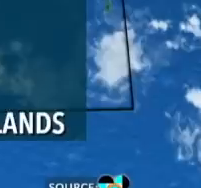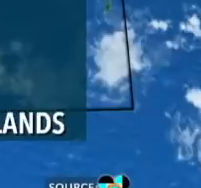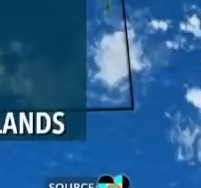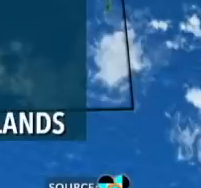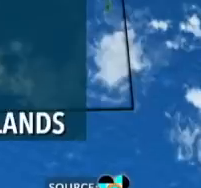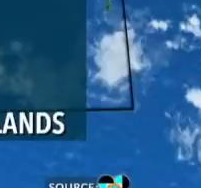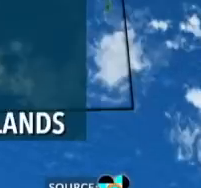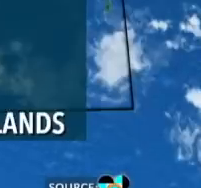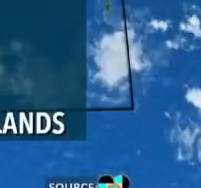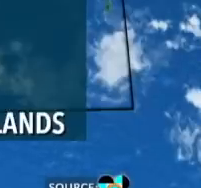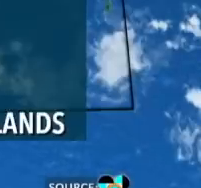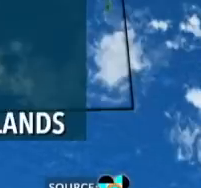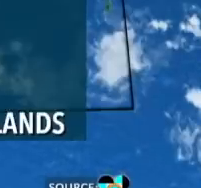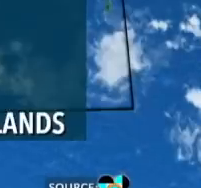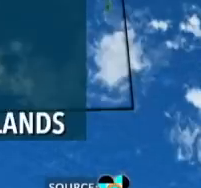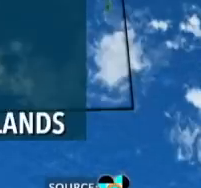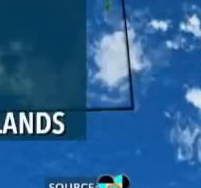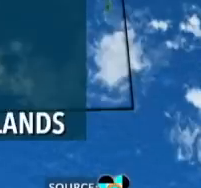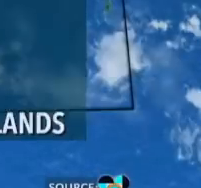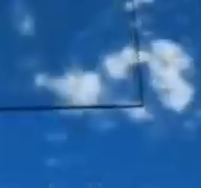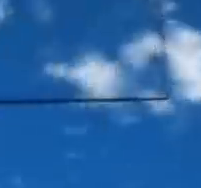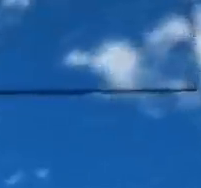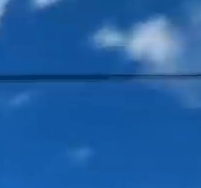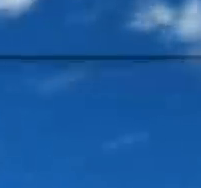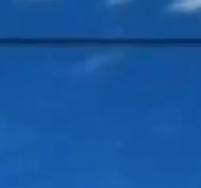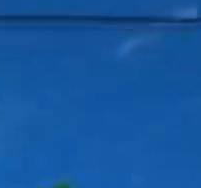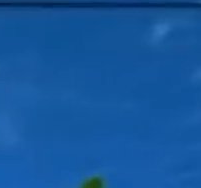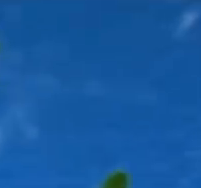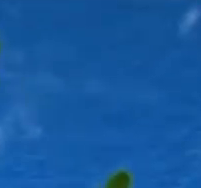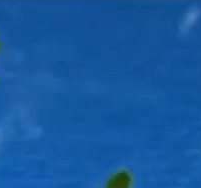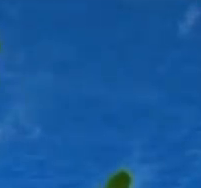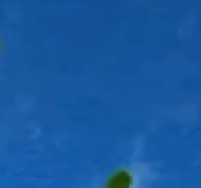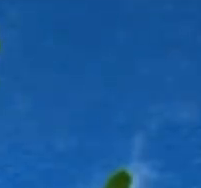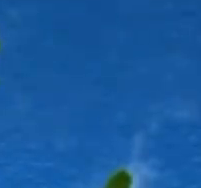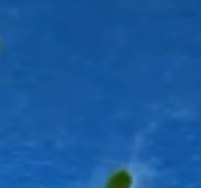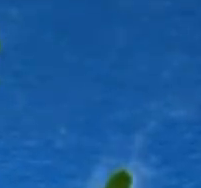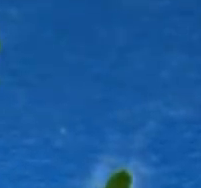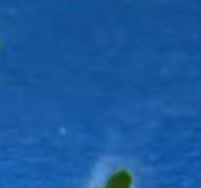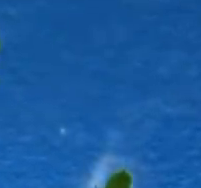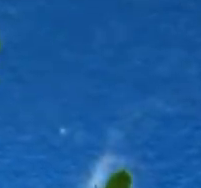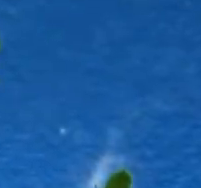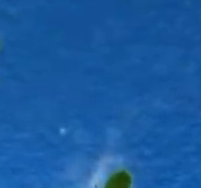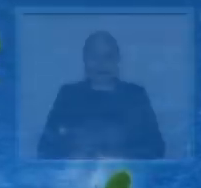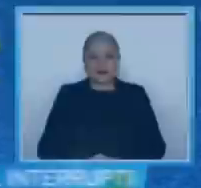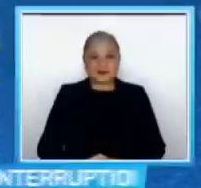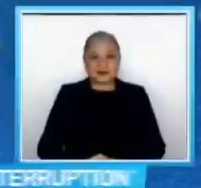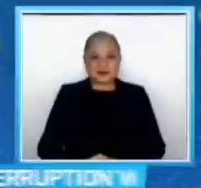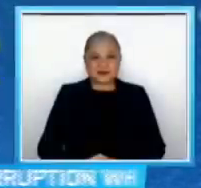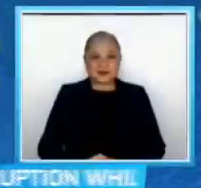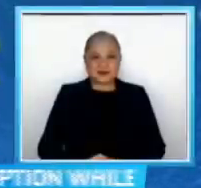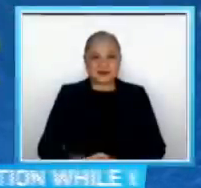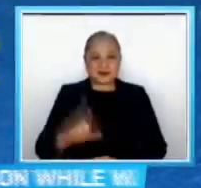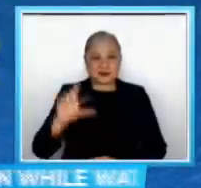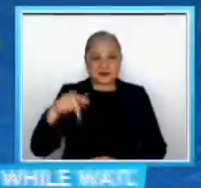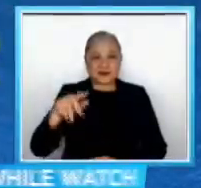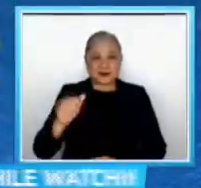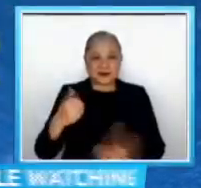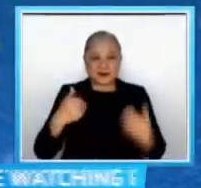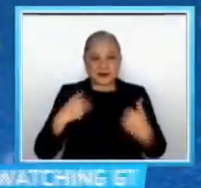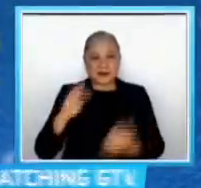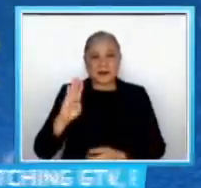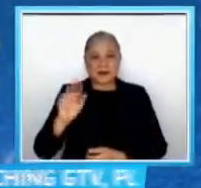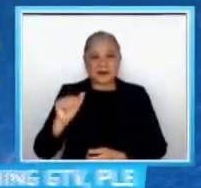Pusibli pong bahat landslides sa mga nasabing lugar Huling namata ng LPA sa baybayin ng Maluso, Basilan Nananatiling